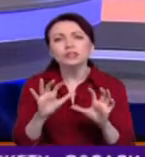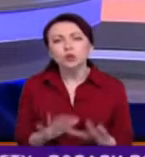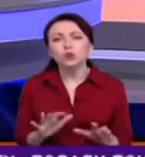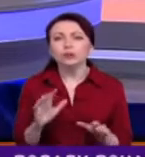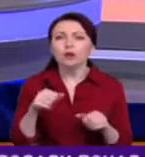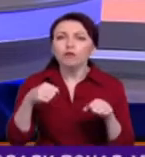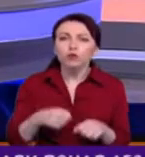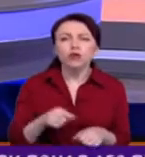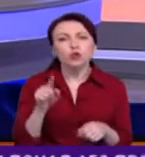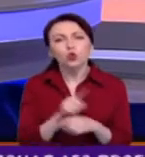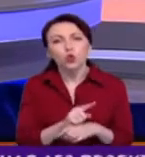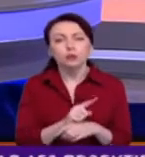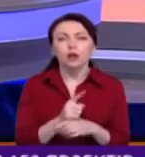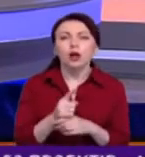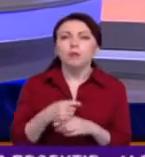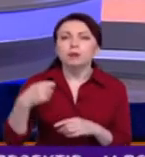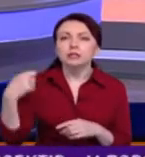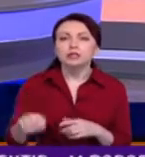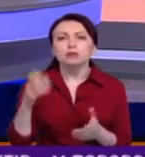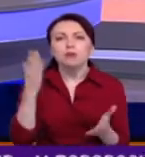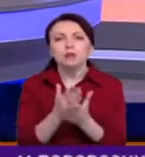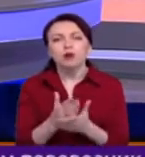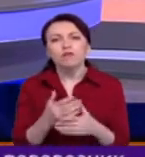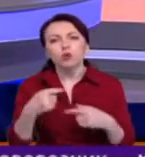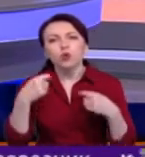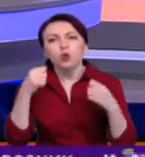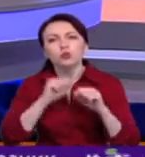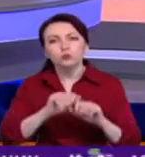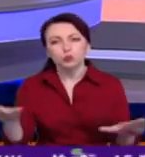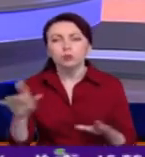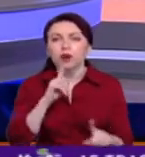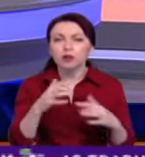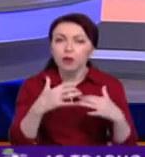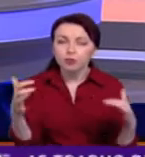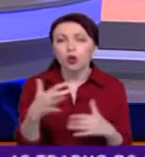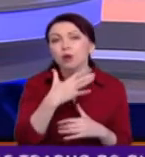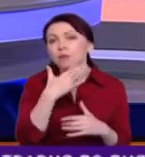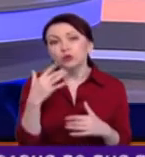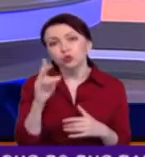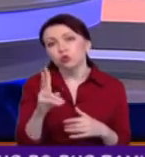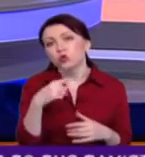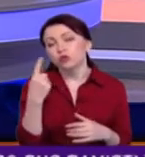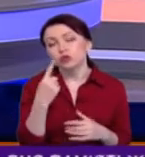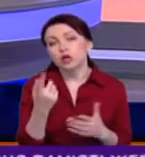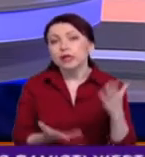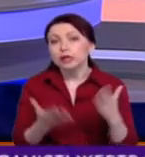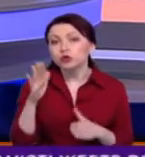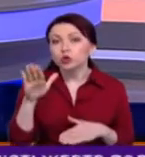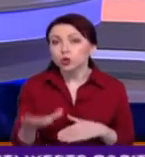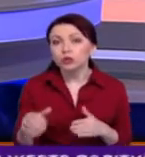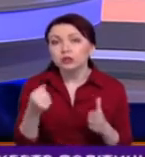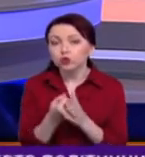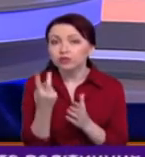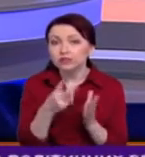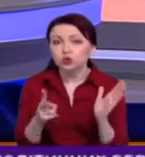засад, президент має право розпуску парламенту. І тому багато хто говорить про те, що якщо інаугурація відбудеться до